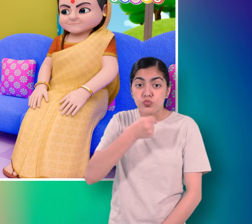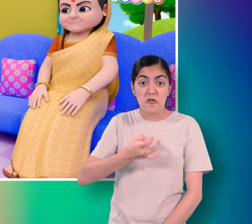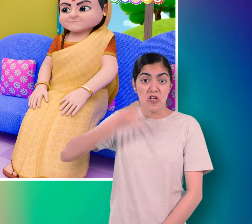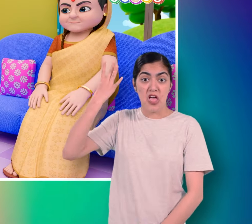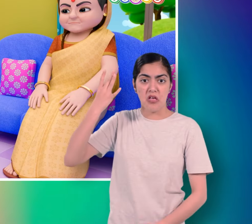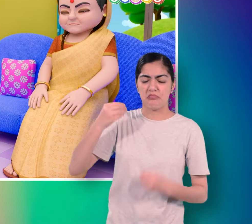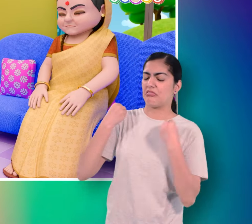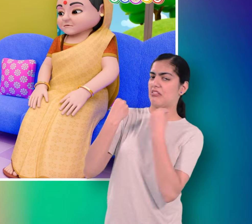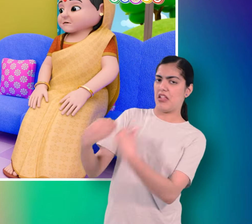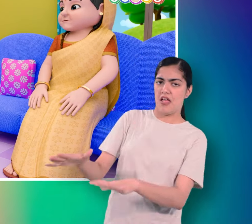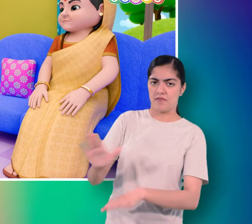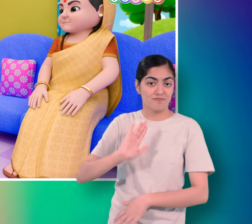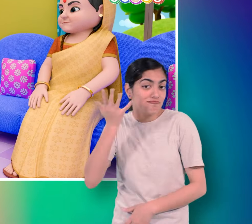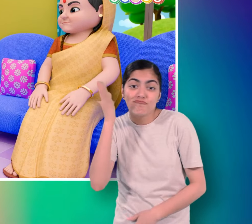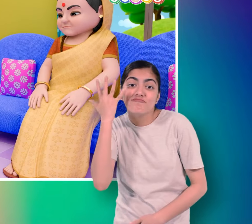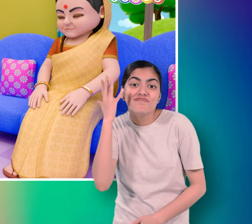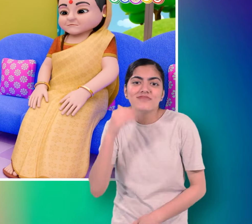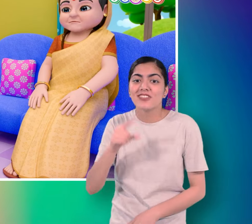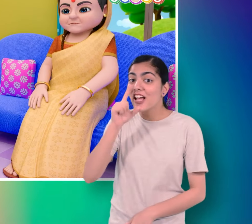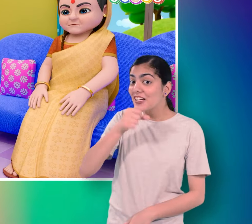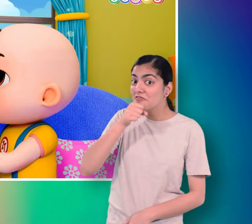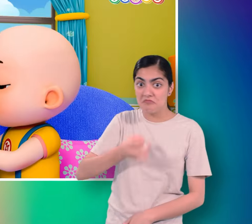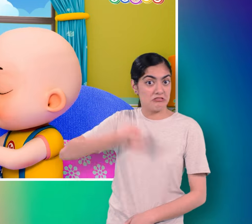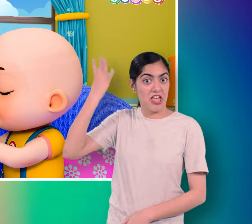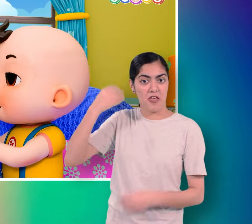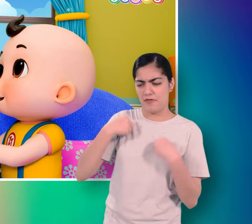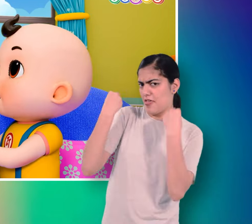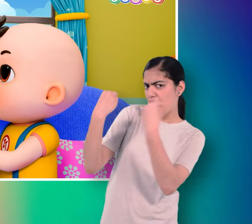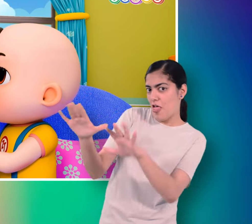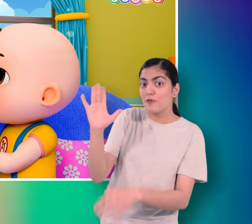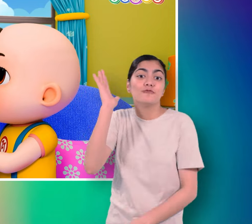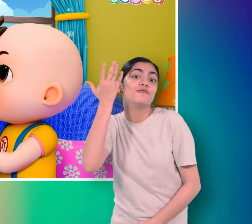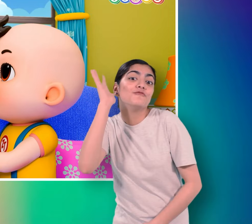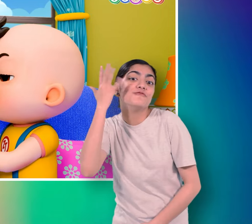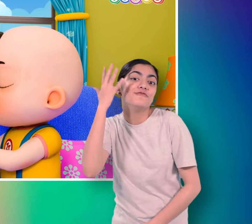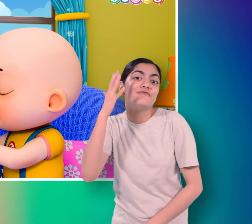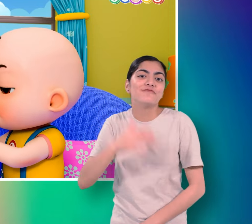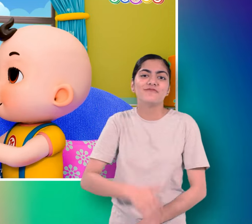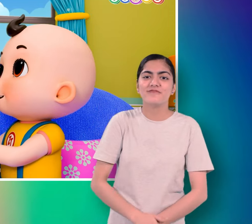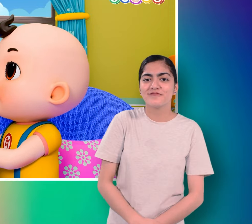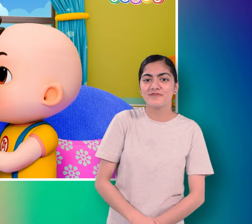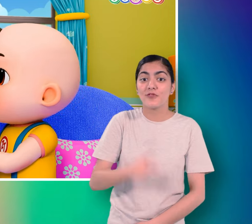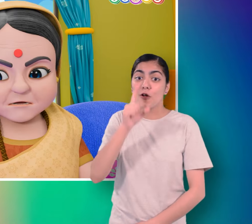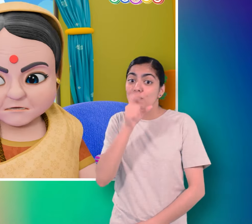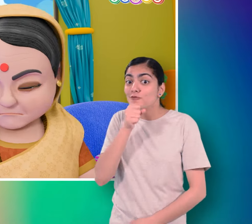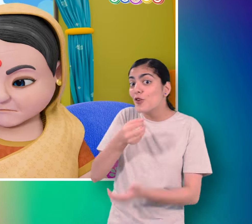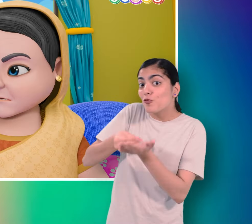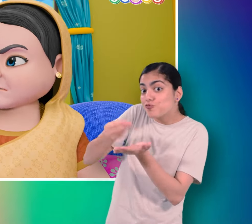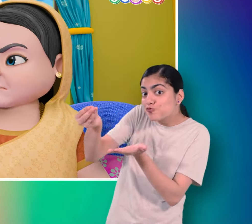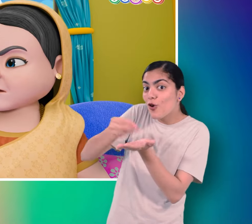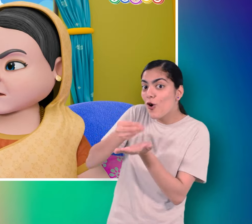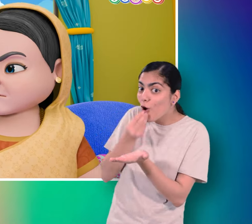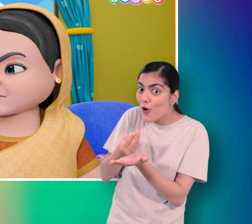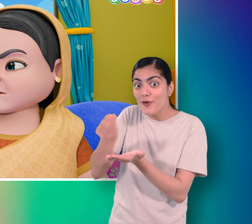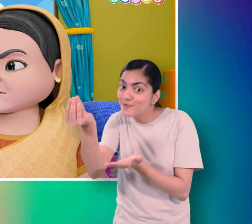दादी तुम्हें हम तो मना के रहेंगे दादी तुम्हें हम तो मना के रहेंगे खाना